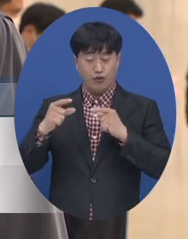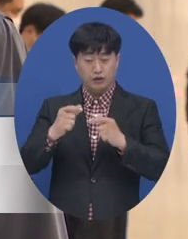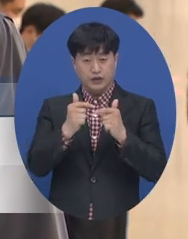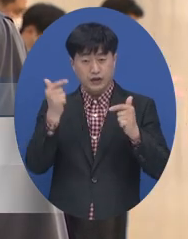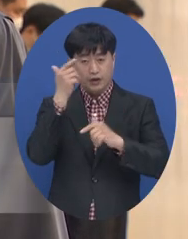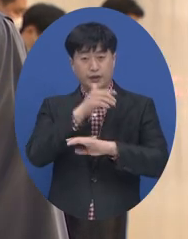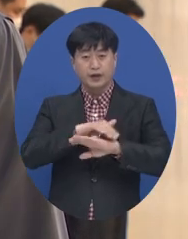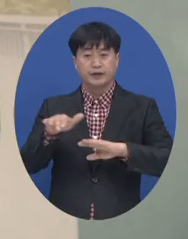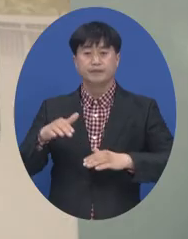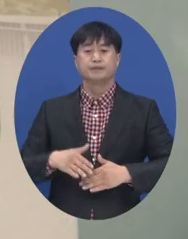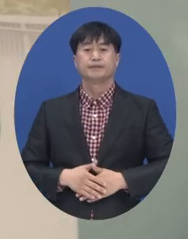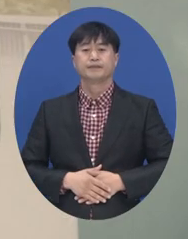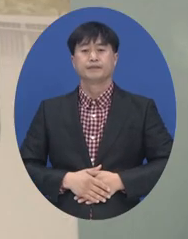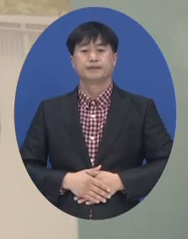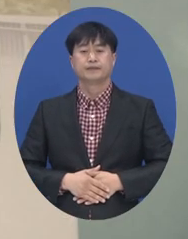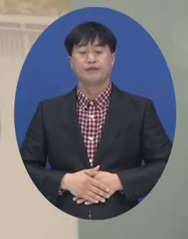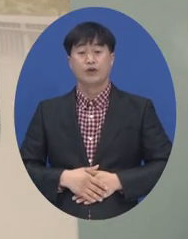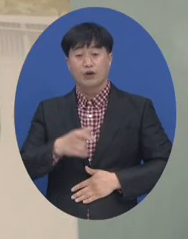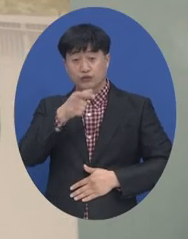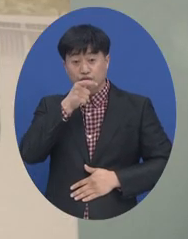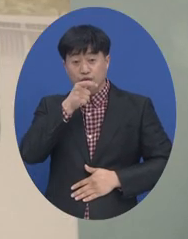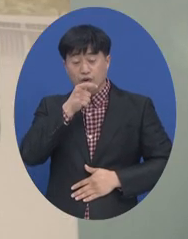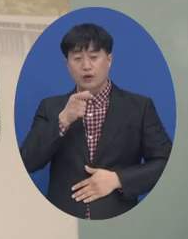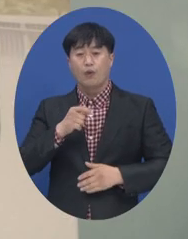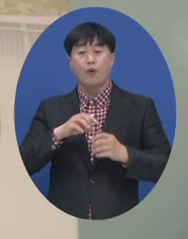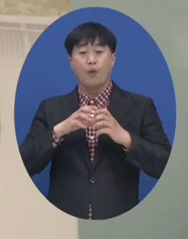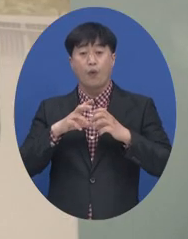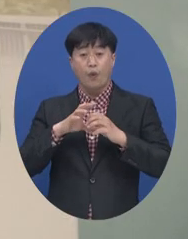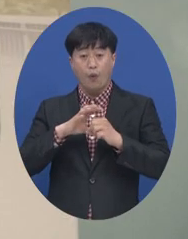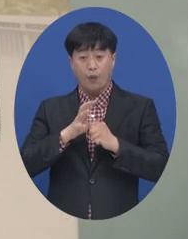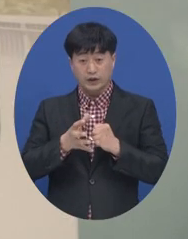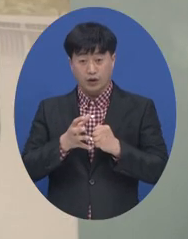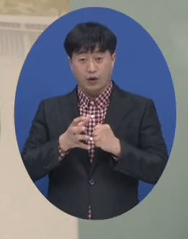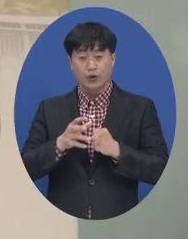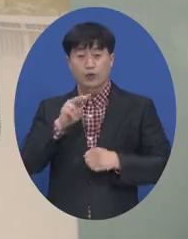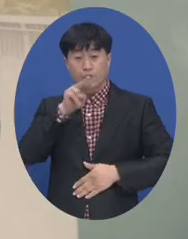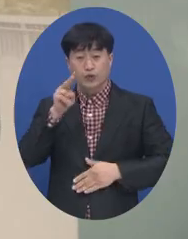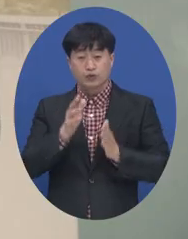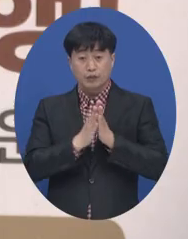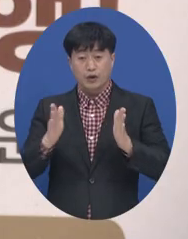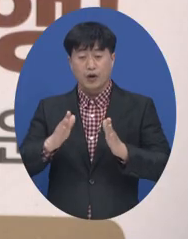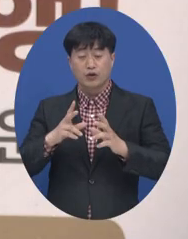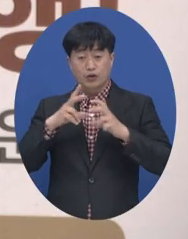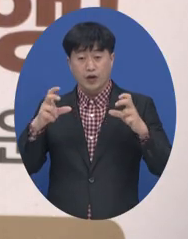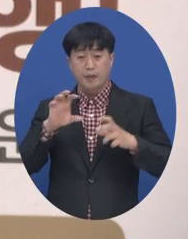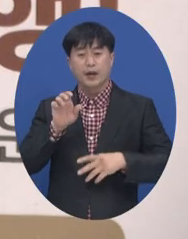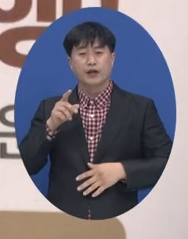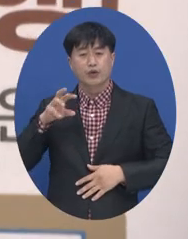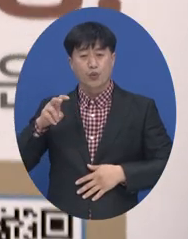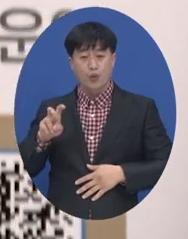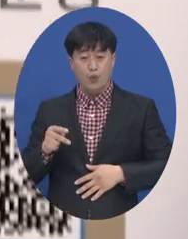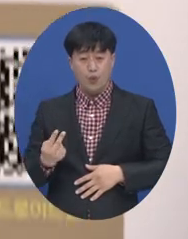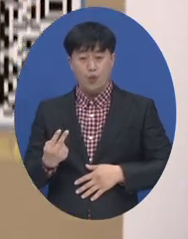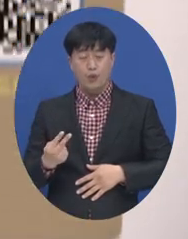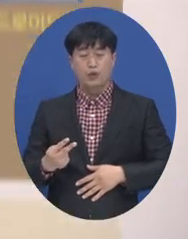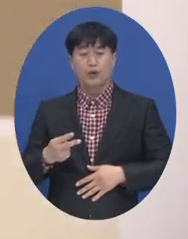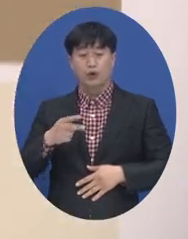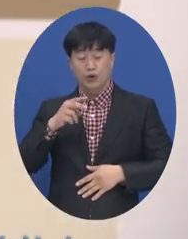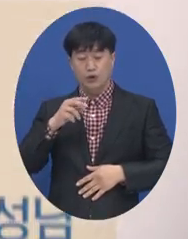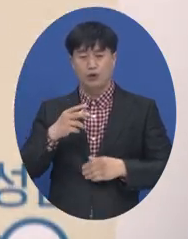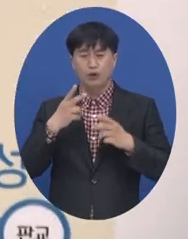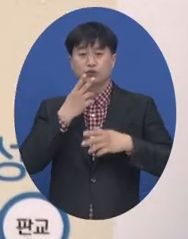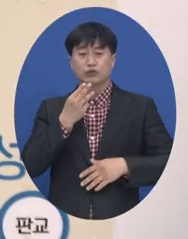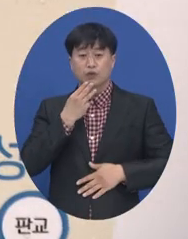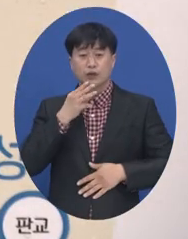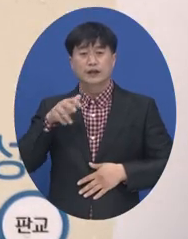추가적으로 확대할 예정입니다. 수원과 화성, 용인을 출발해 성남, 판교와 서울 잠실,